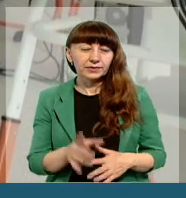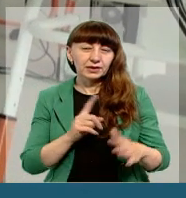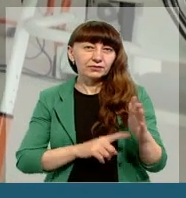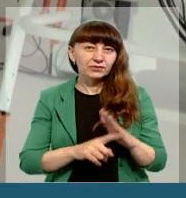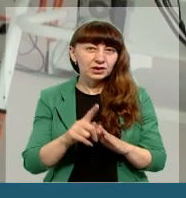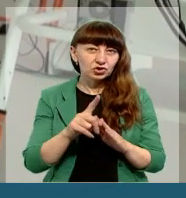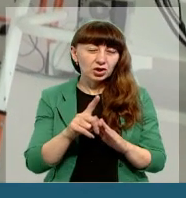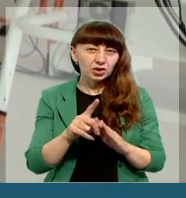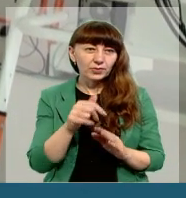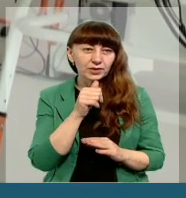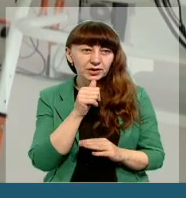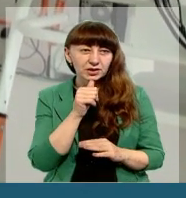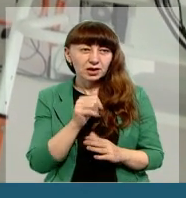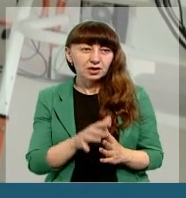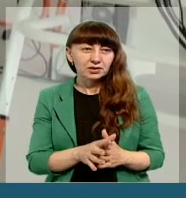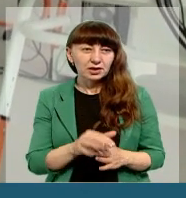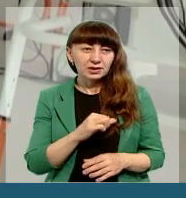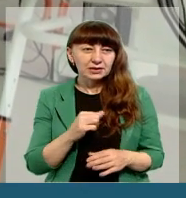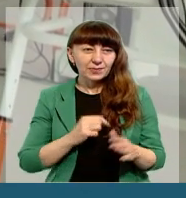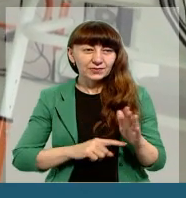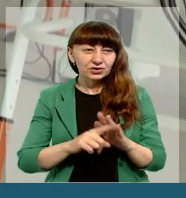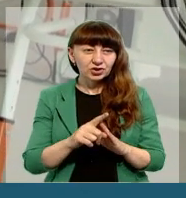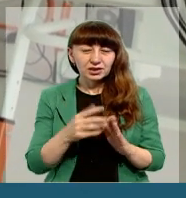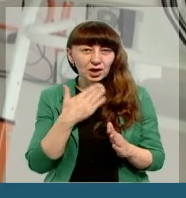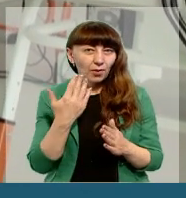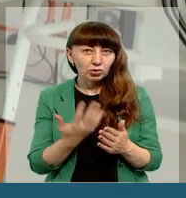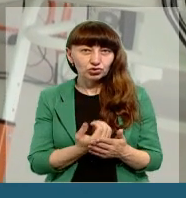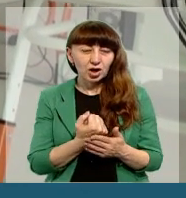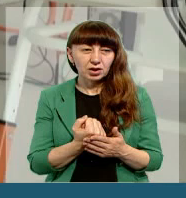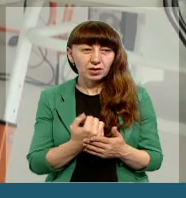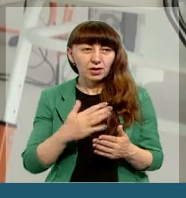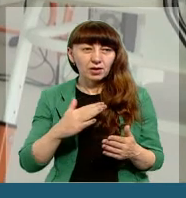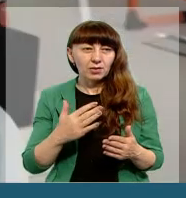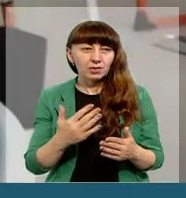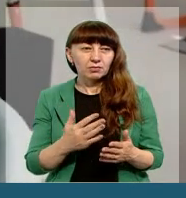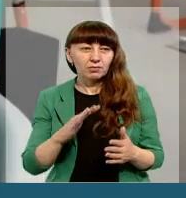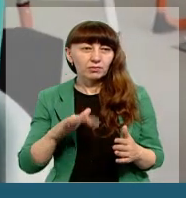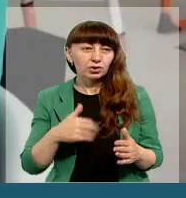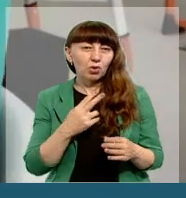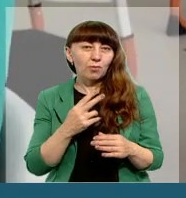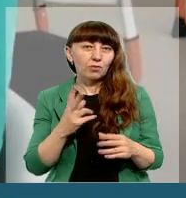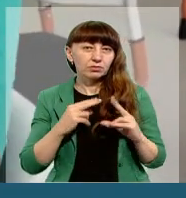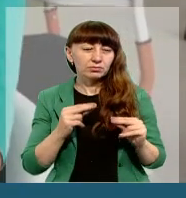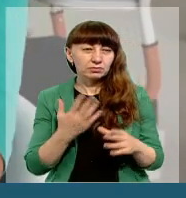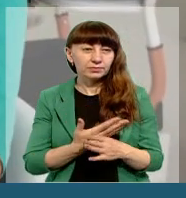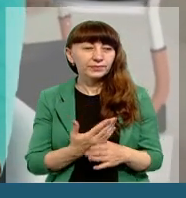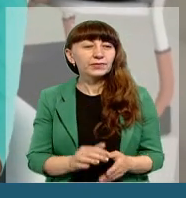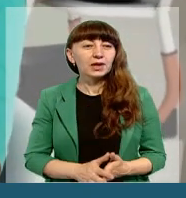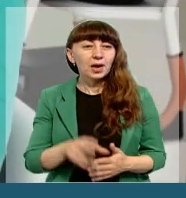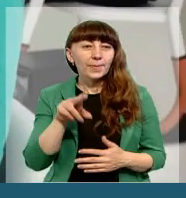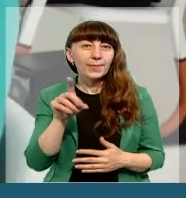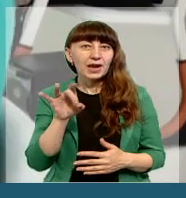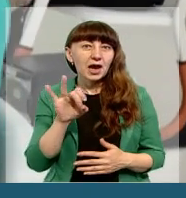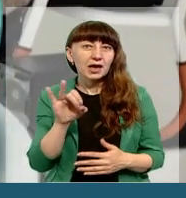Вначале пытался начать, но у меня сначала не получалось, потом научилась получаться. Матвей Пряхин совсем недавно